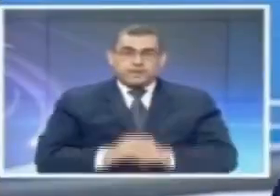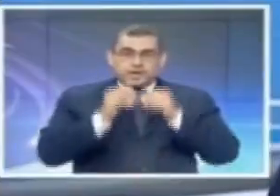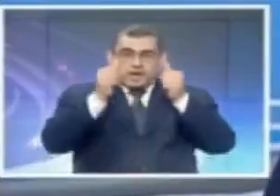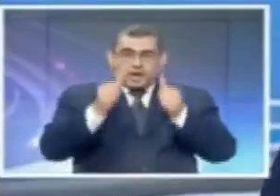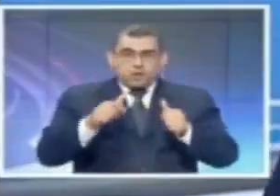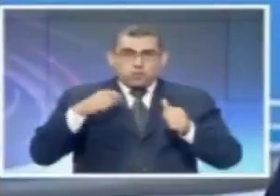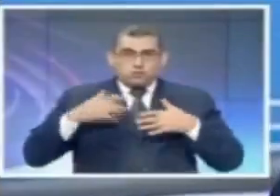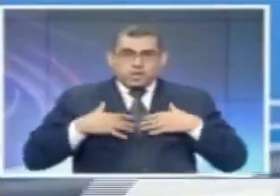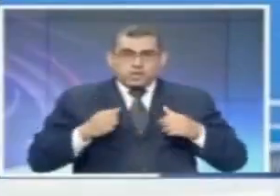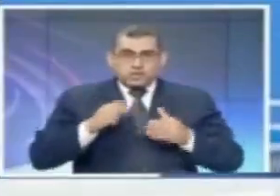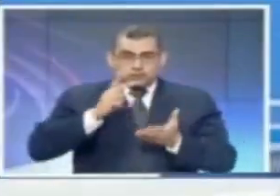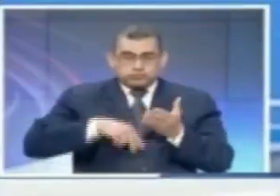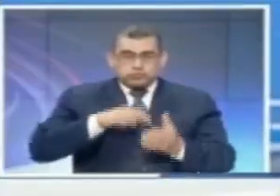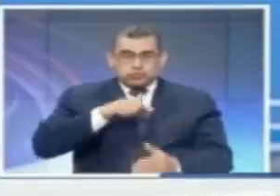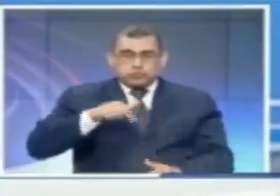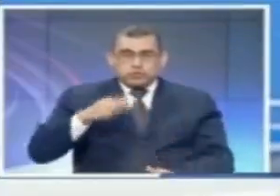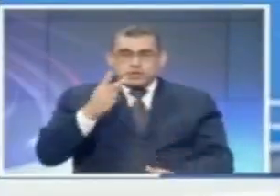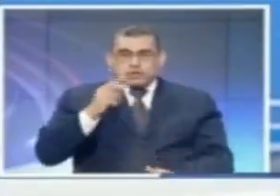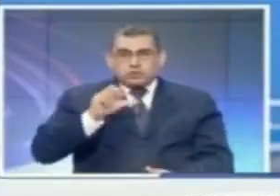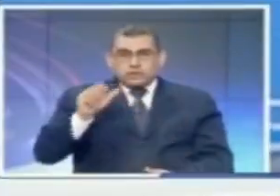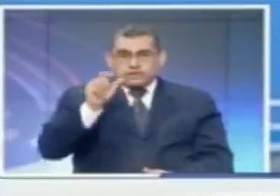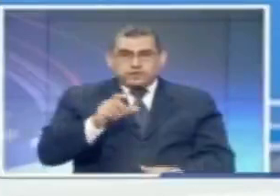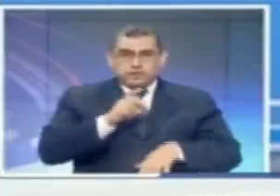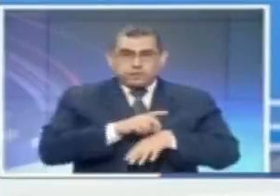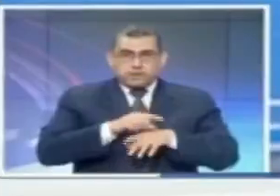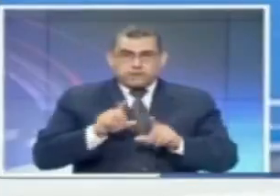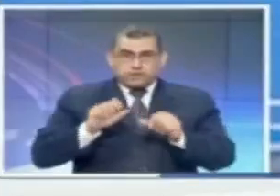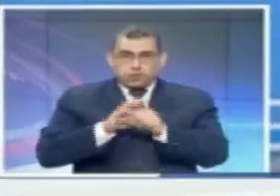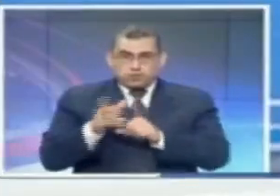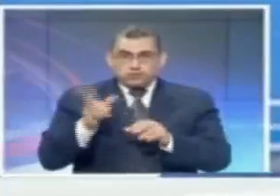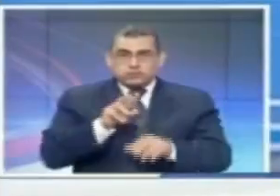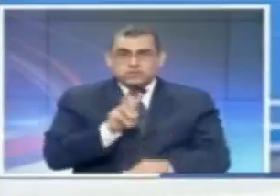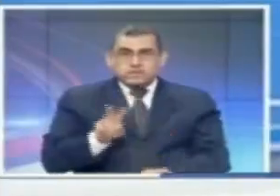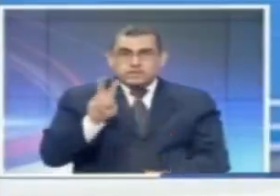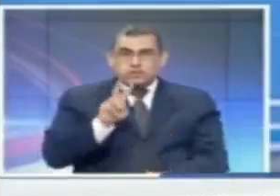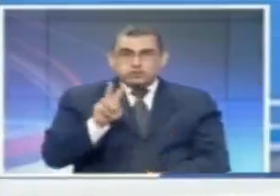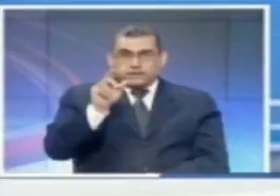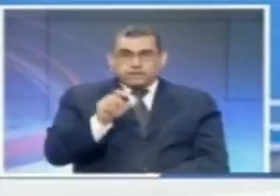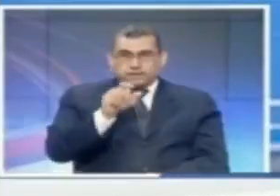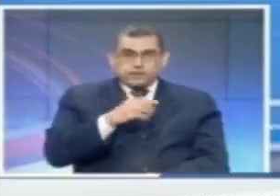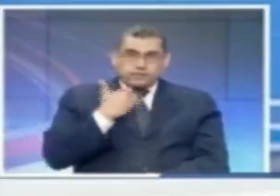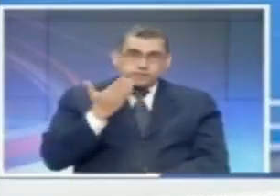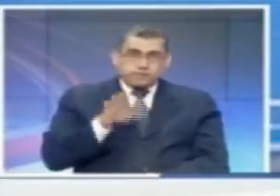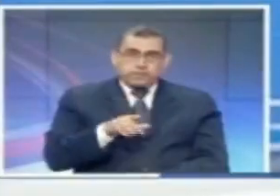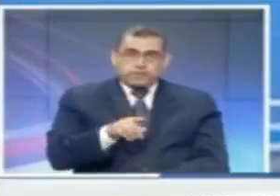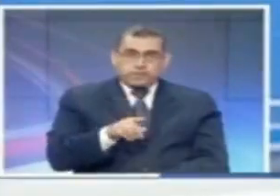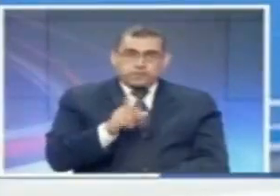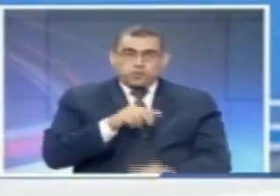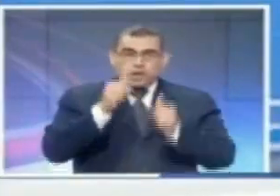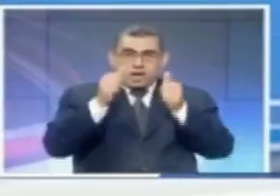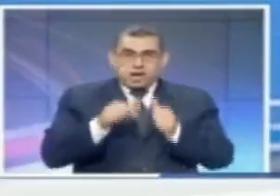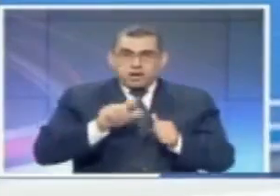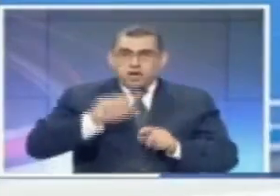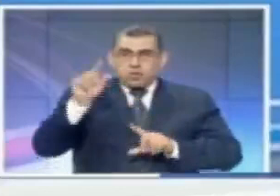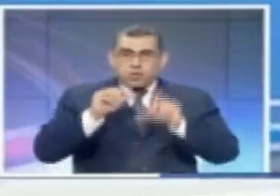أعلنت وزارة الصحة تسجيل 692 إصابة جديدة بفيروس كورونا و27 حالة وفاة،